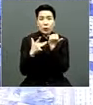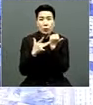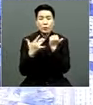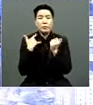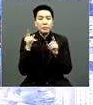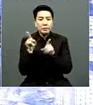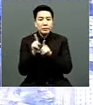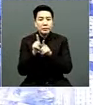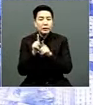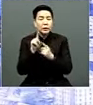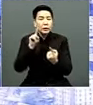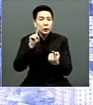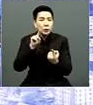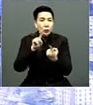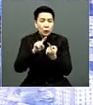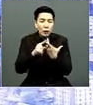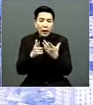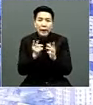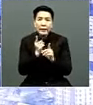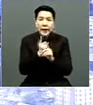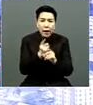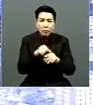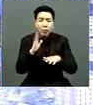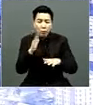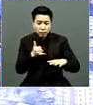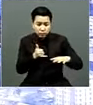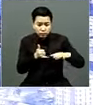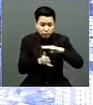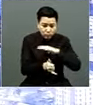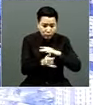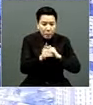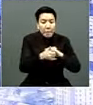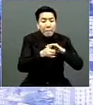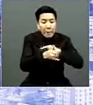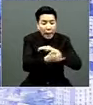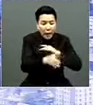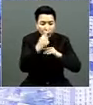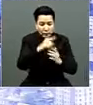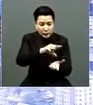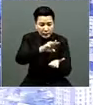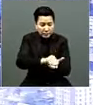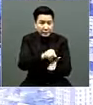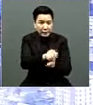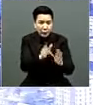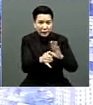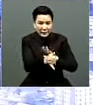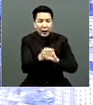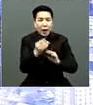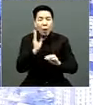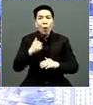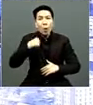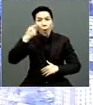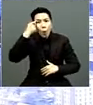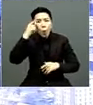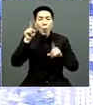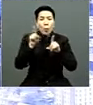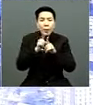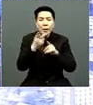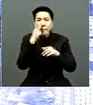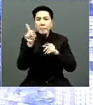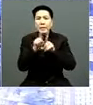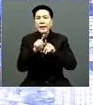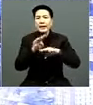การติดตามเนี่ยนะครับเพื่อมาให้ประชาชนได้รับทราบนะครับแล้วก็ที่เรียกว่าเป็นการสแ